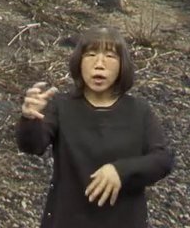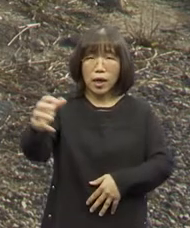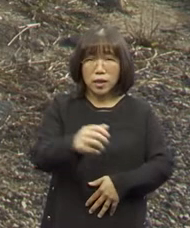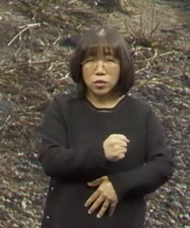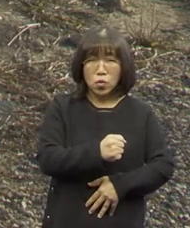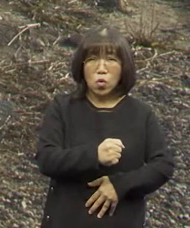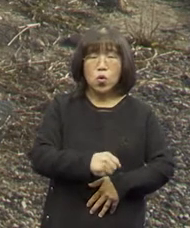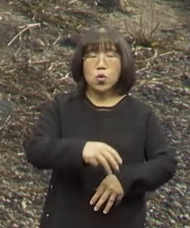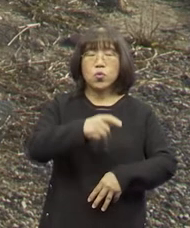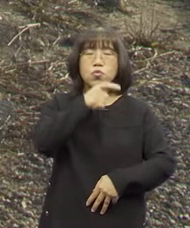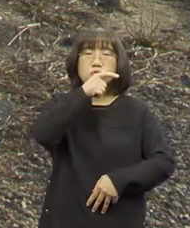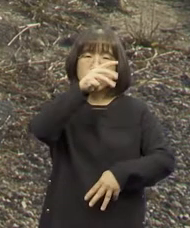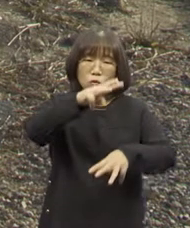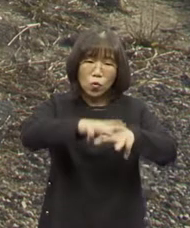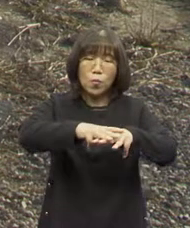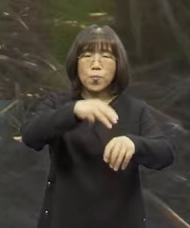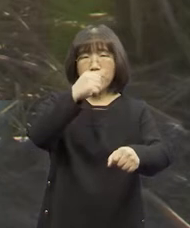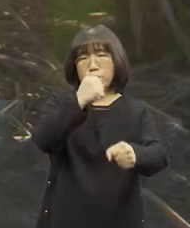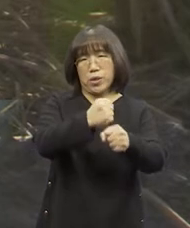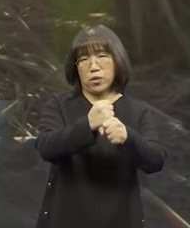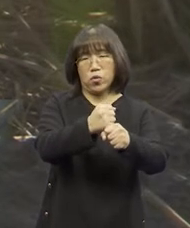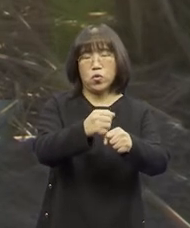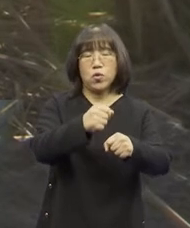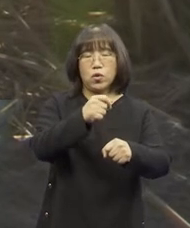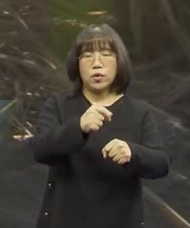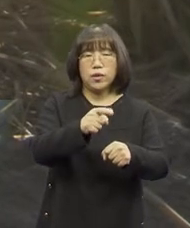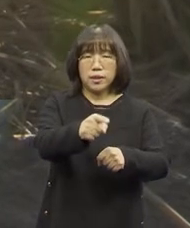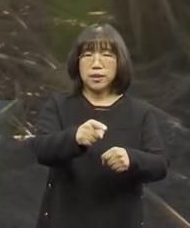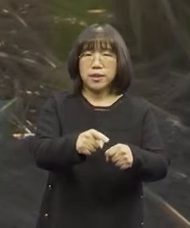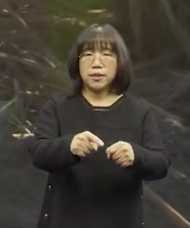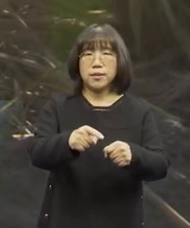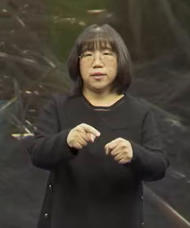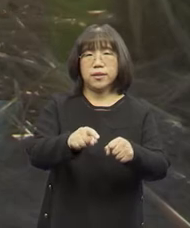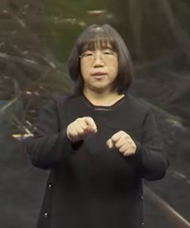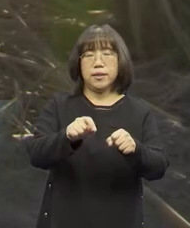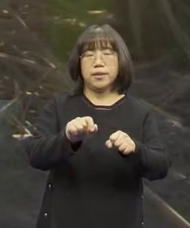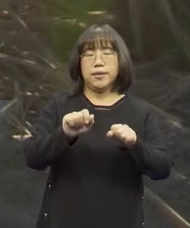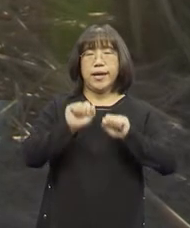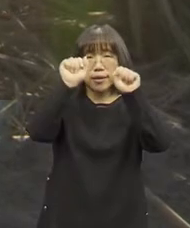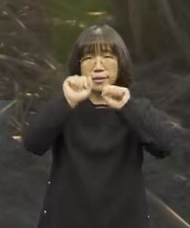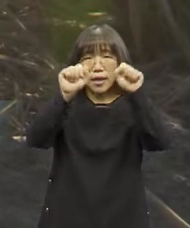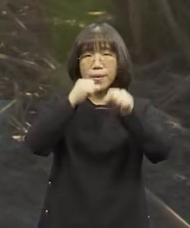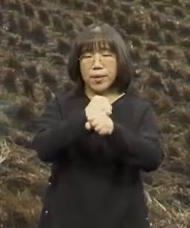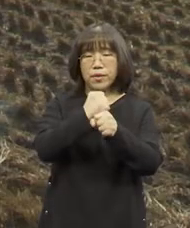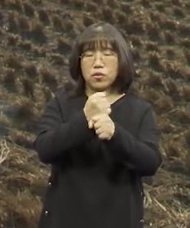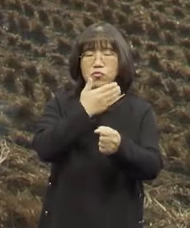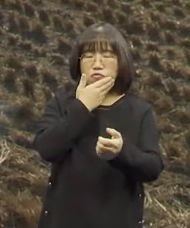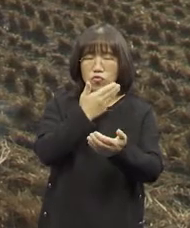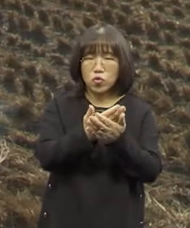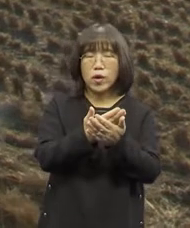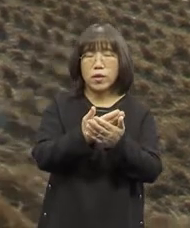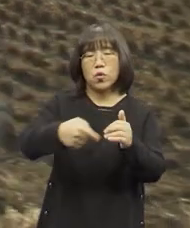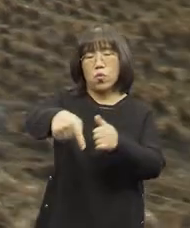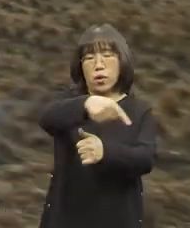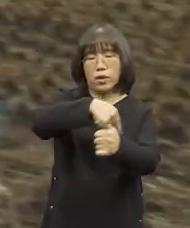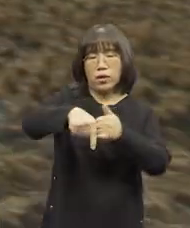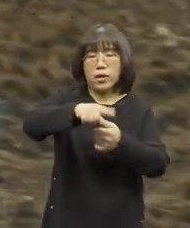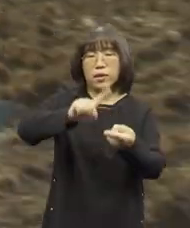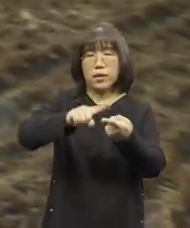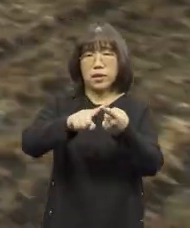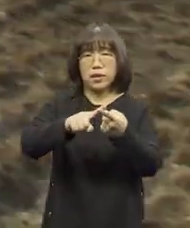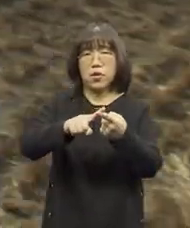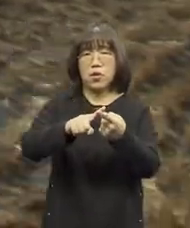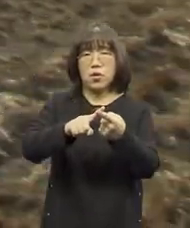활용해 유기농 공동경작을 실시하는 논산림 프로젝트를 추진하며 주민들에게 환경의 중요성도 알리고